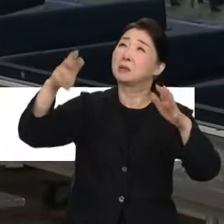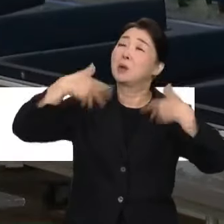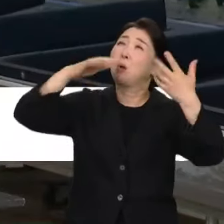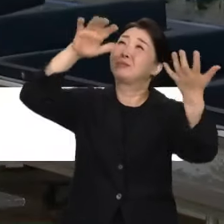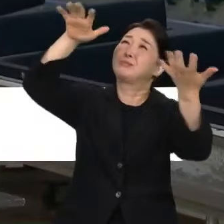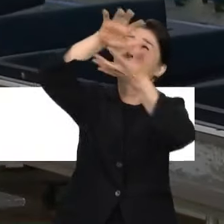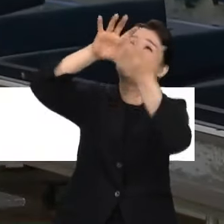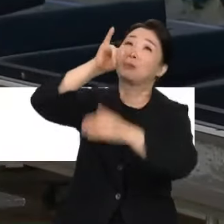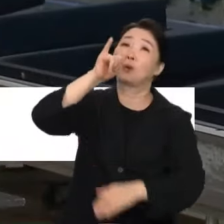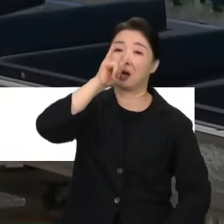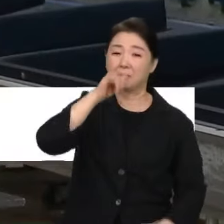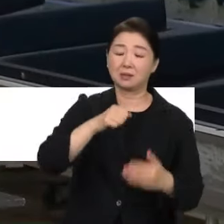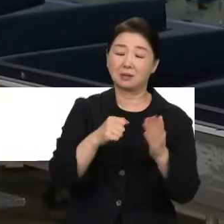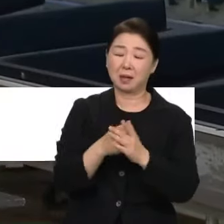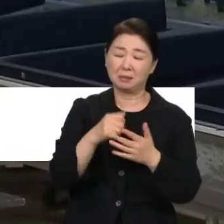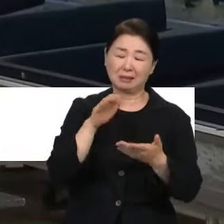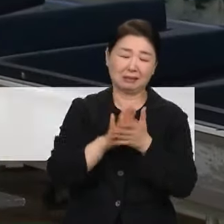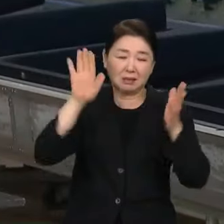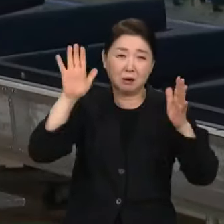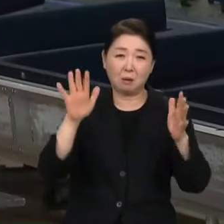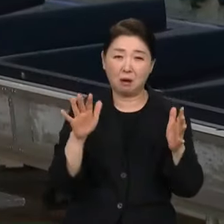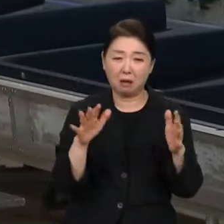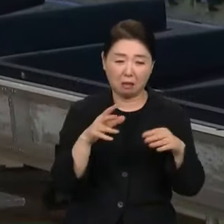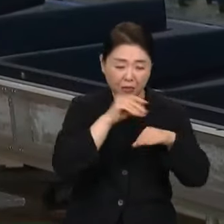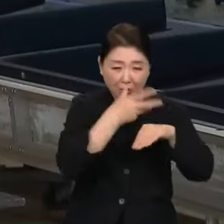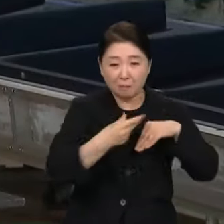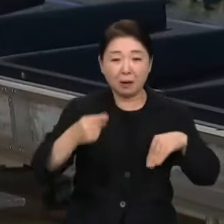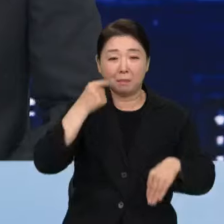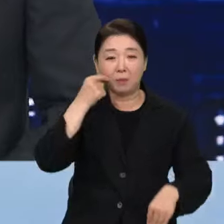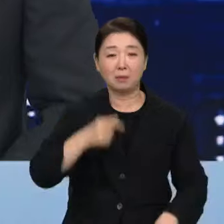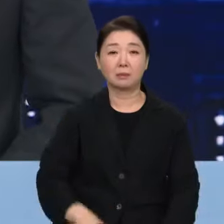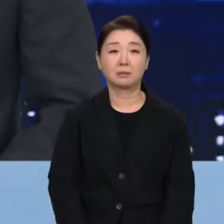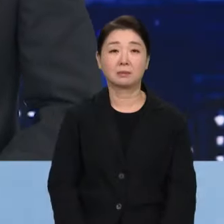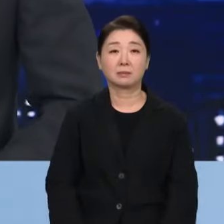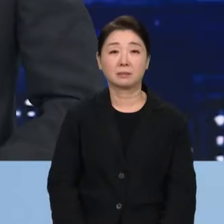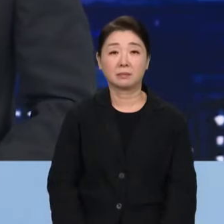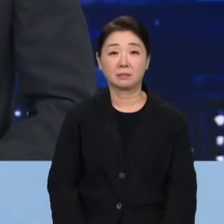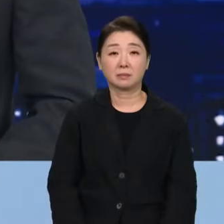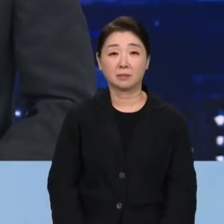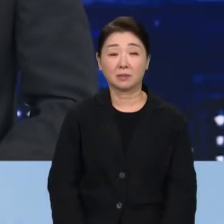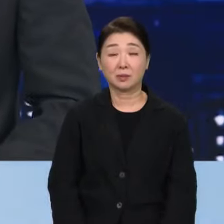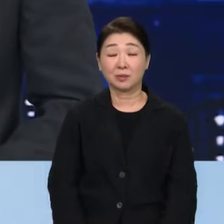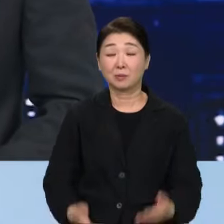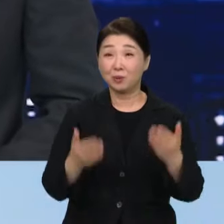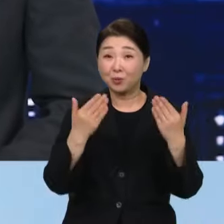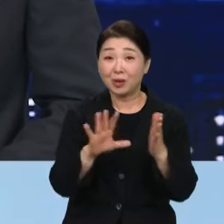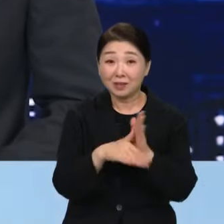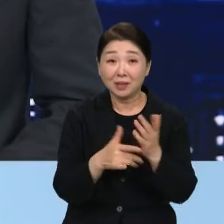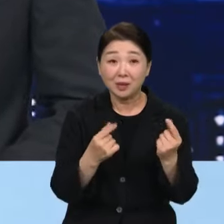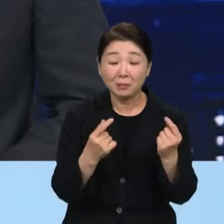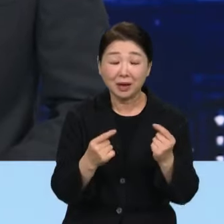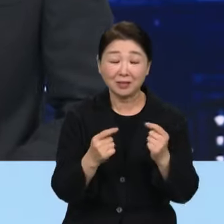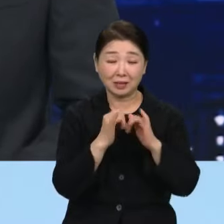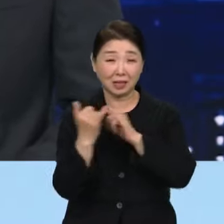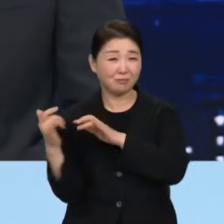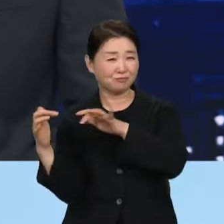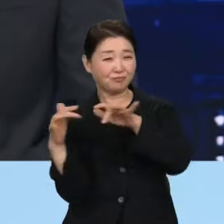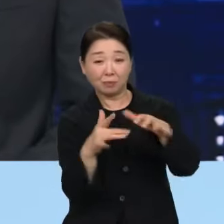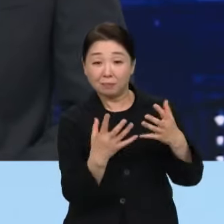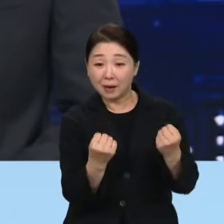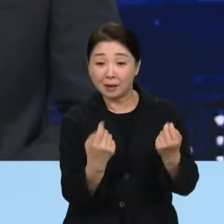있어서 열기, 습기 다 못 빠져나갑니다. 네, 그리고 본격적인 휴가철이라 곳곳에 인파가 몰리고 있죠.